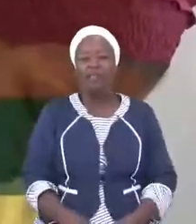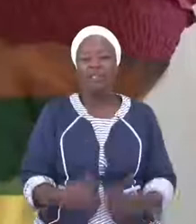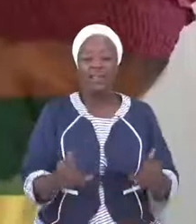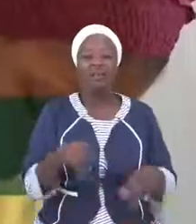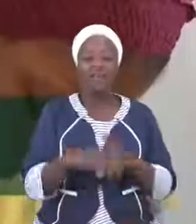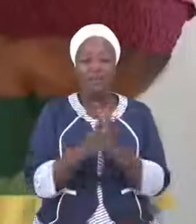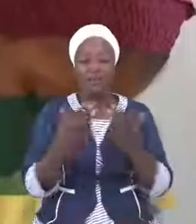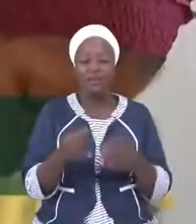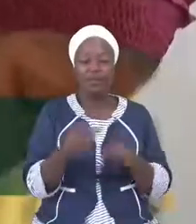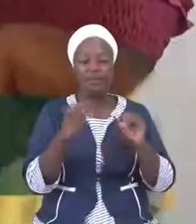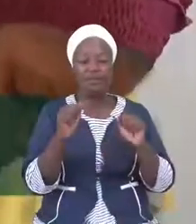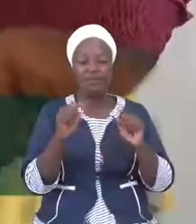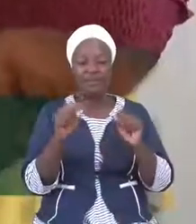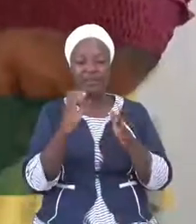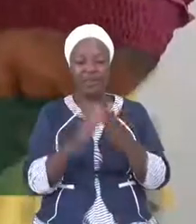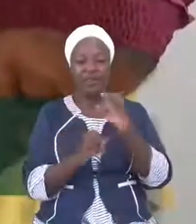Nous allons à